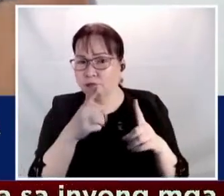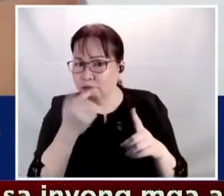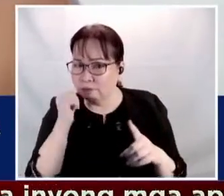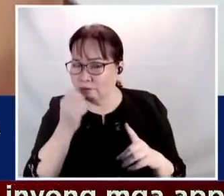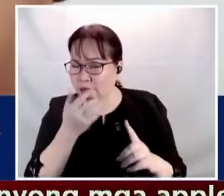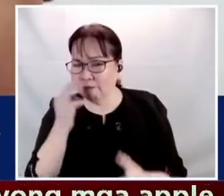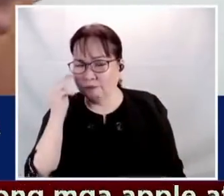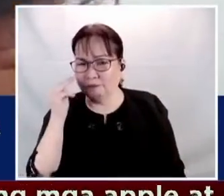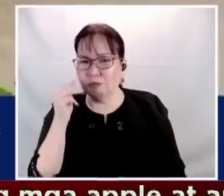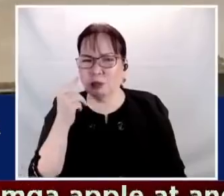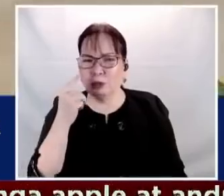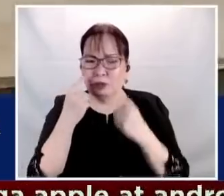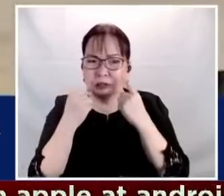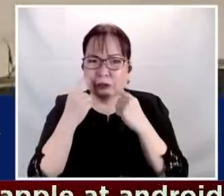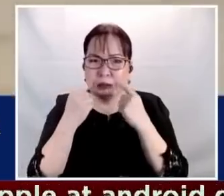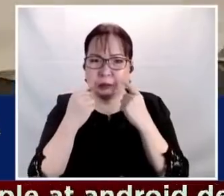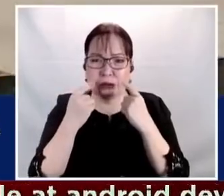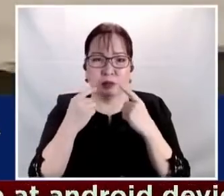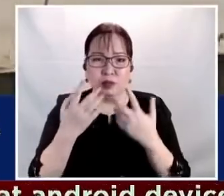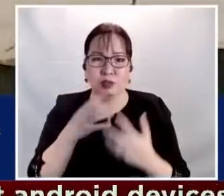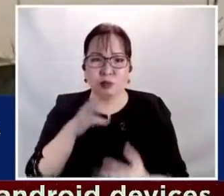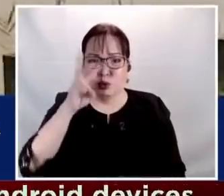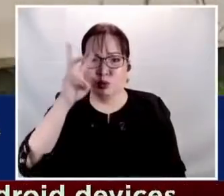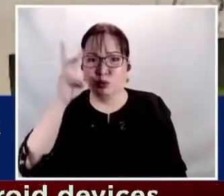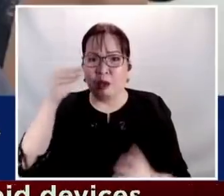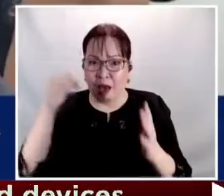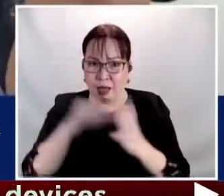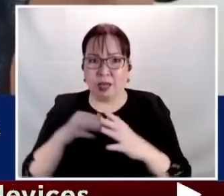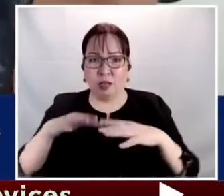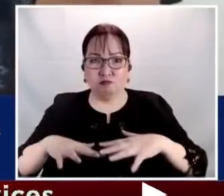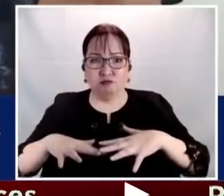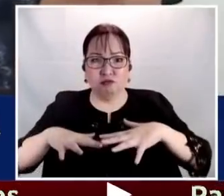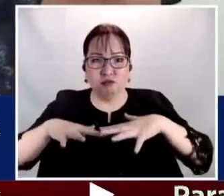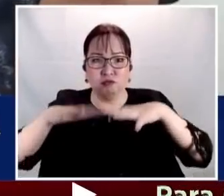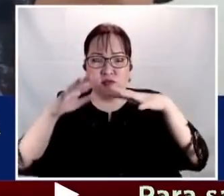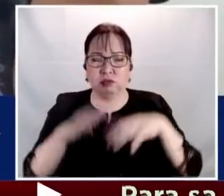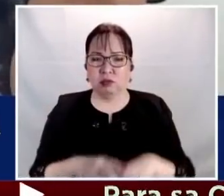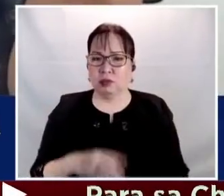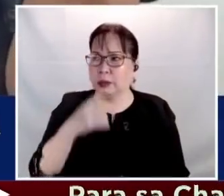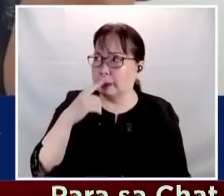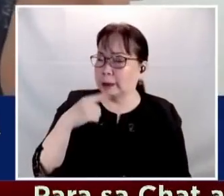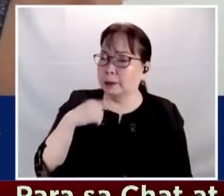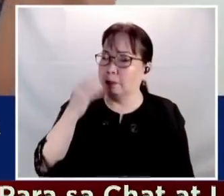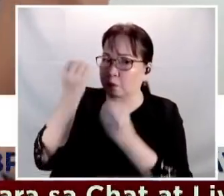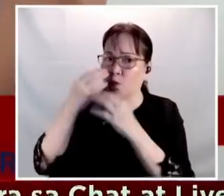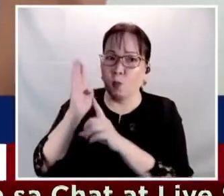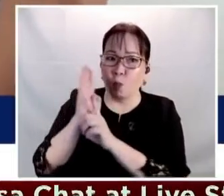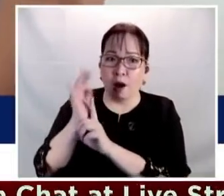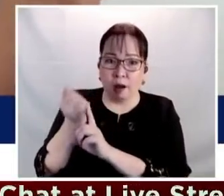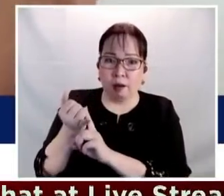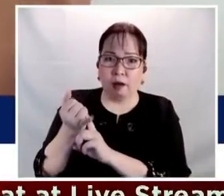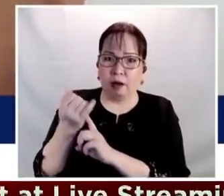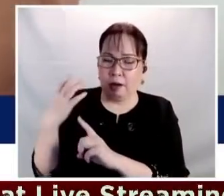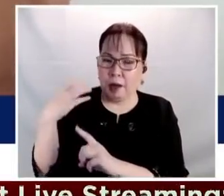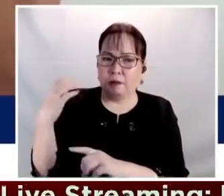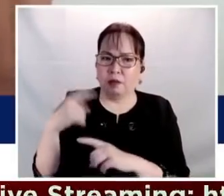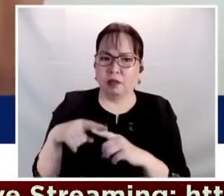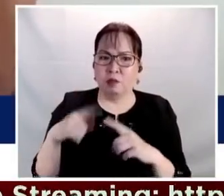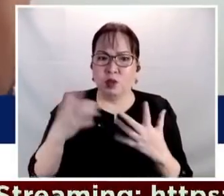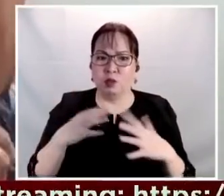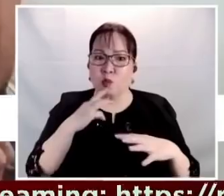dahil natatakot siya na baka tumaas pa ang baha. Kasi ang sabi ni Kapitan kanina na baka daw lumaki pa yung